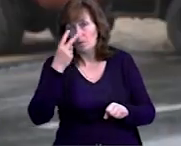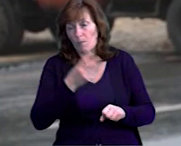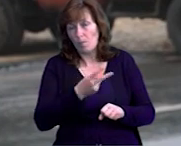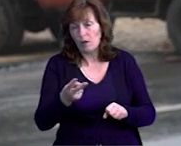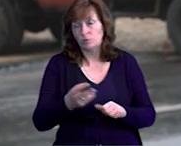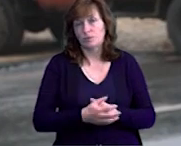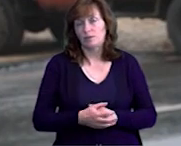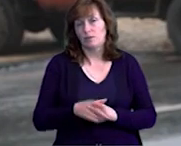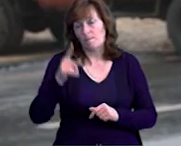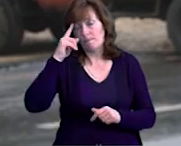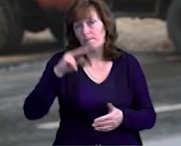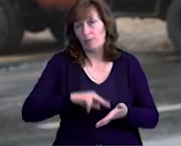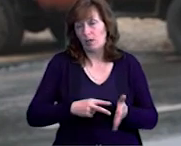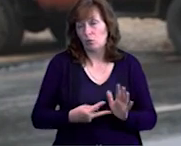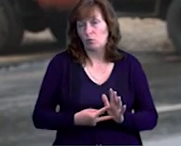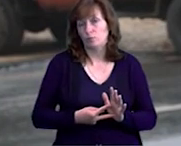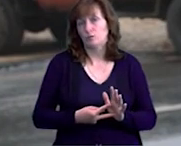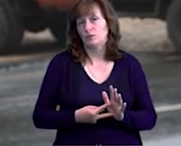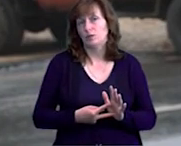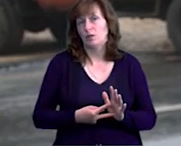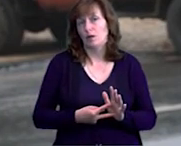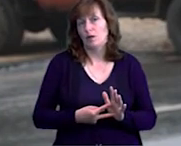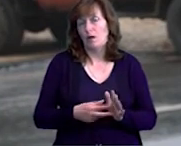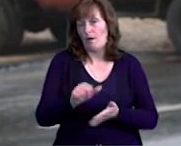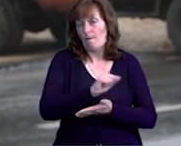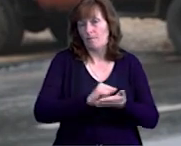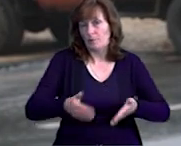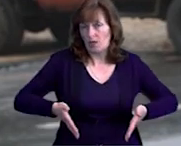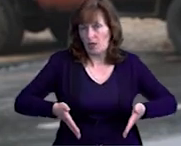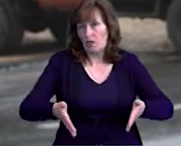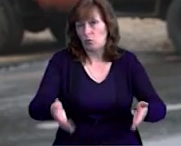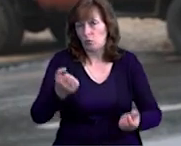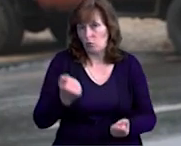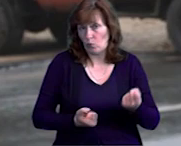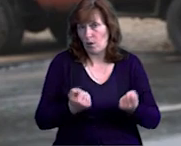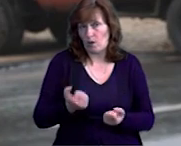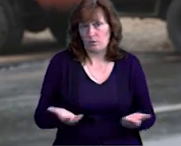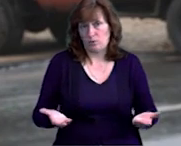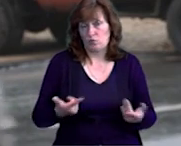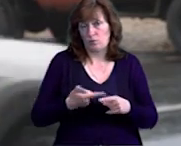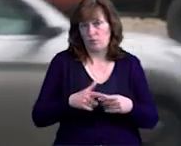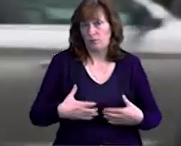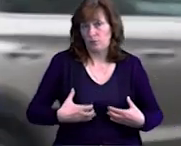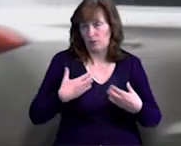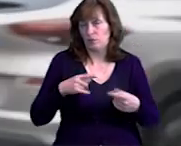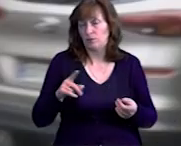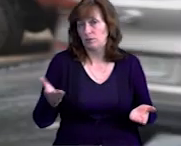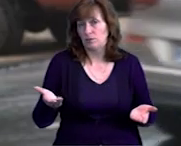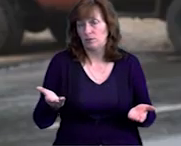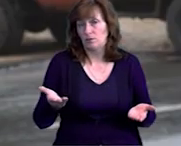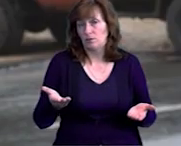побачити, тут планується влаштування тротуару, ну, але просто це дикість.